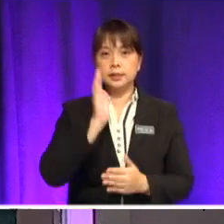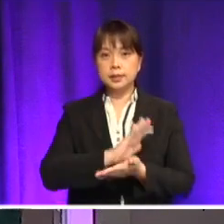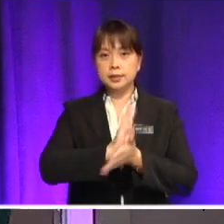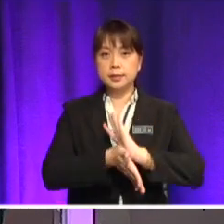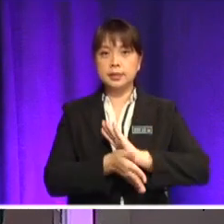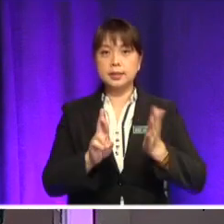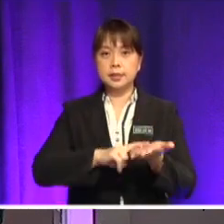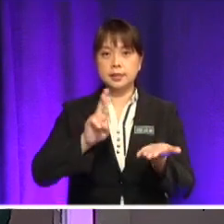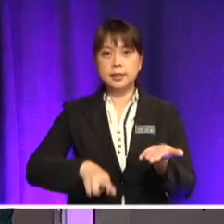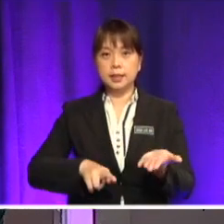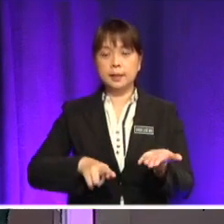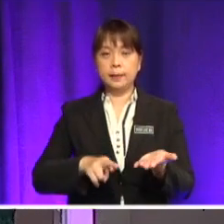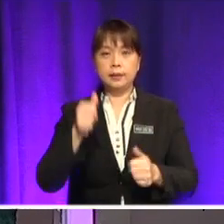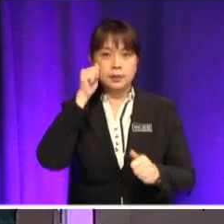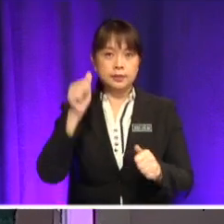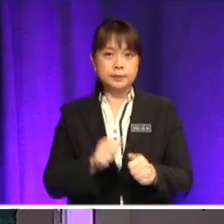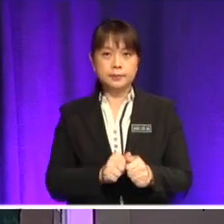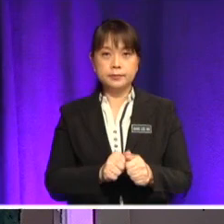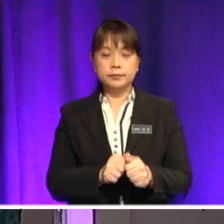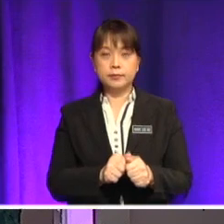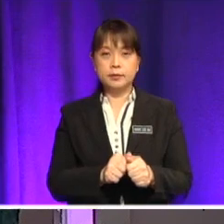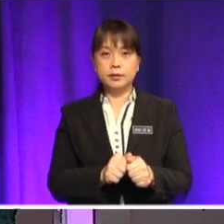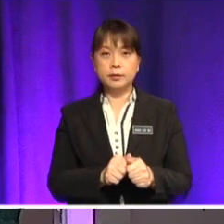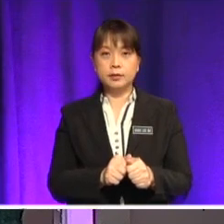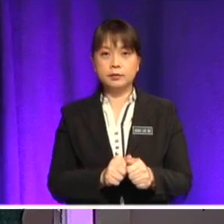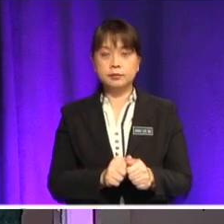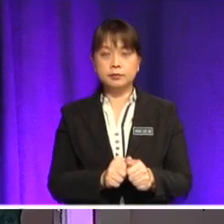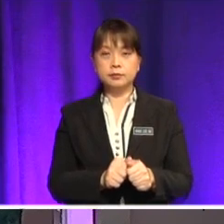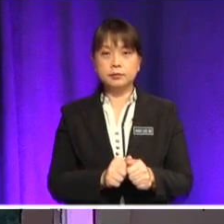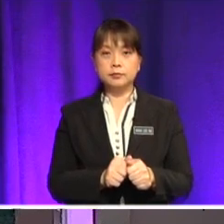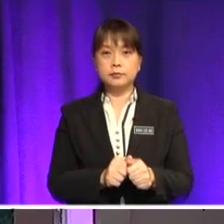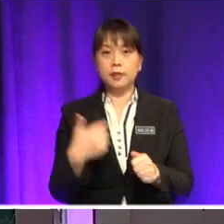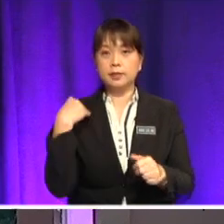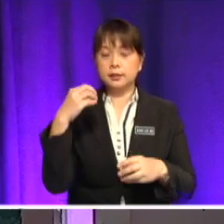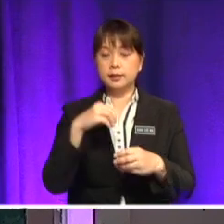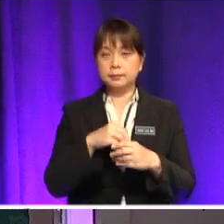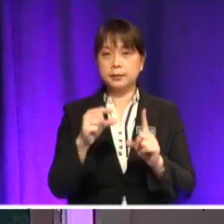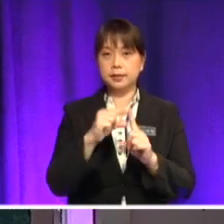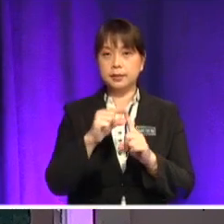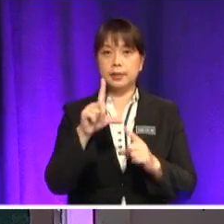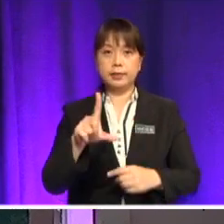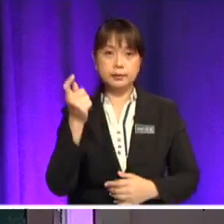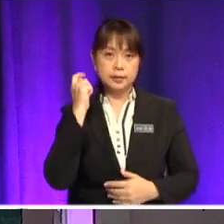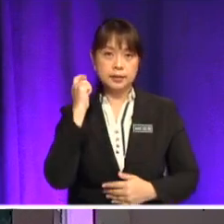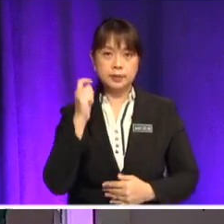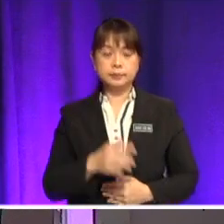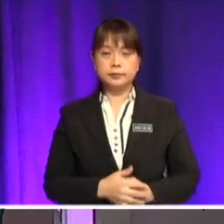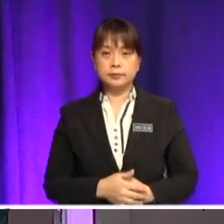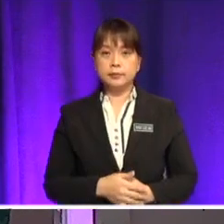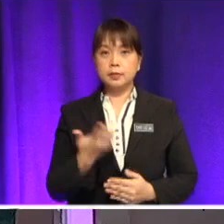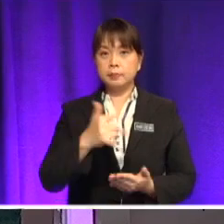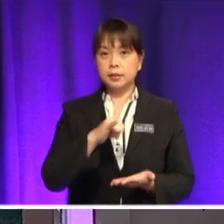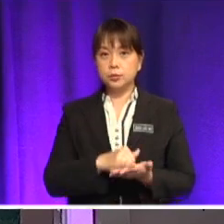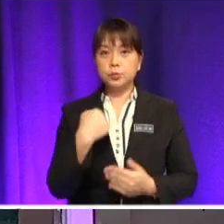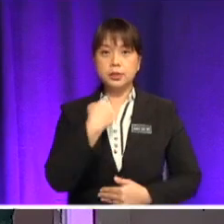rendah dan ingat perkataan L2 tadi dan juga hari ini kita belajar mengenai puisi